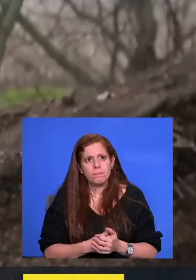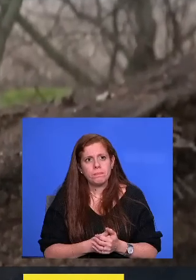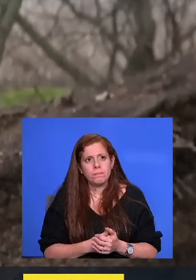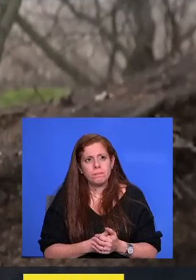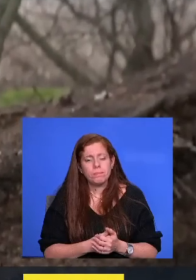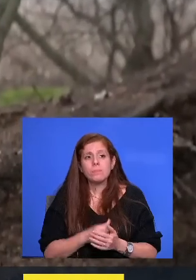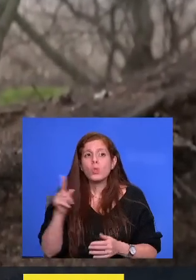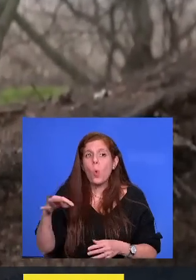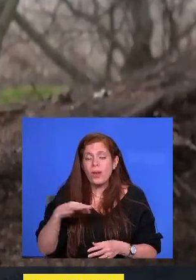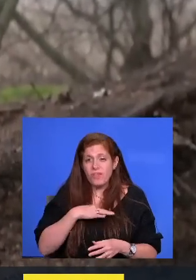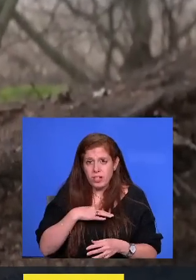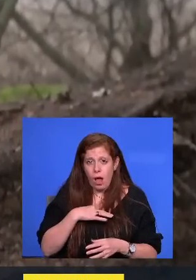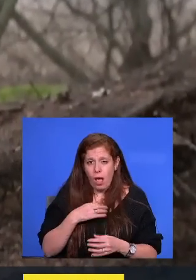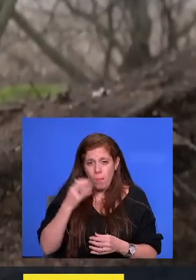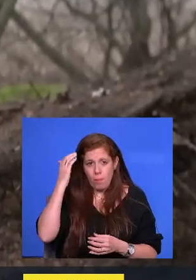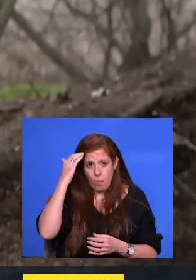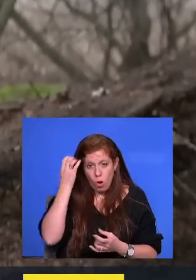מאמו, אני לא גוי. אני נגיד.